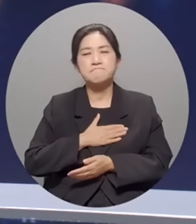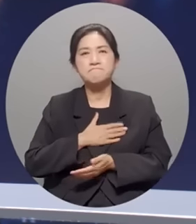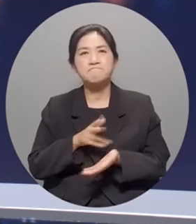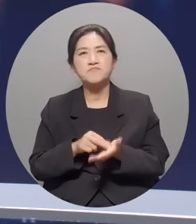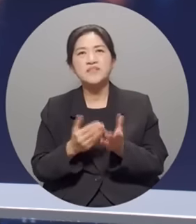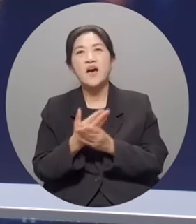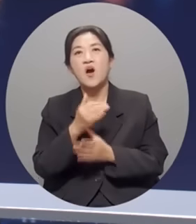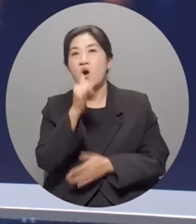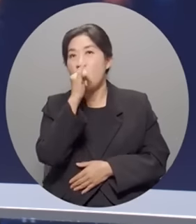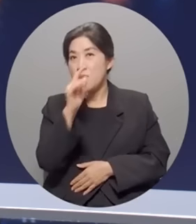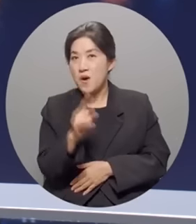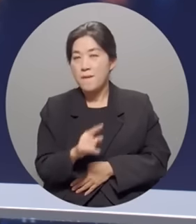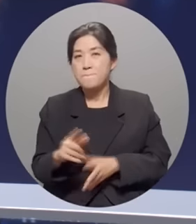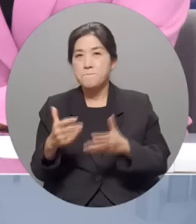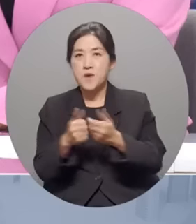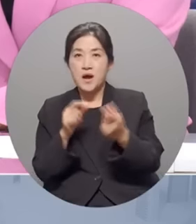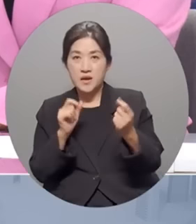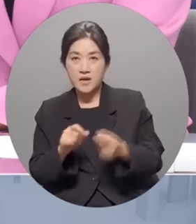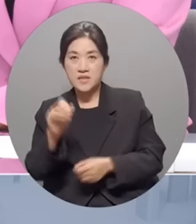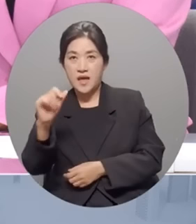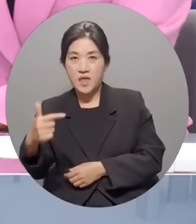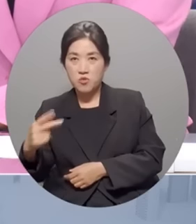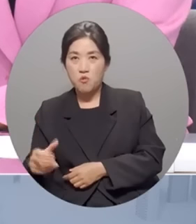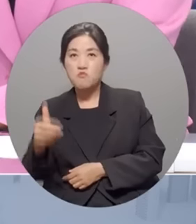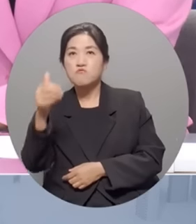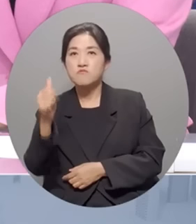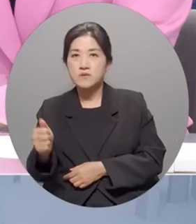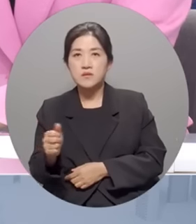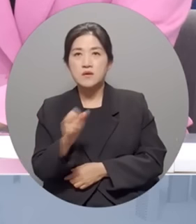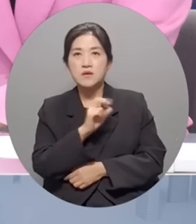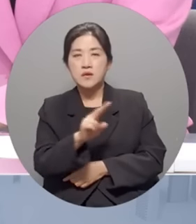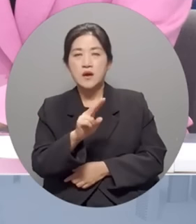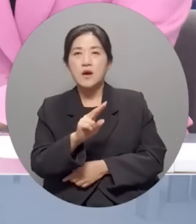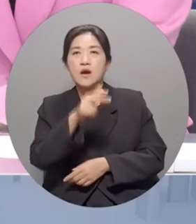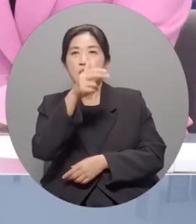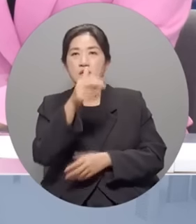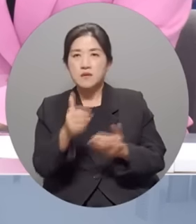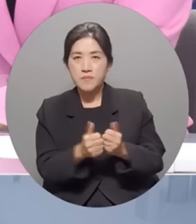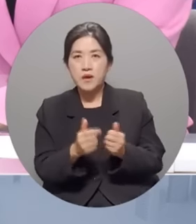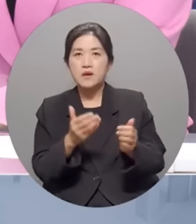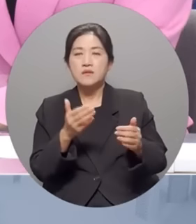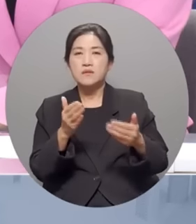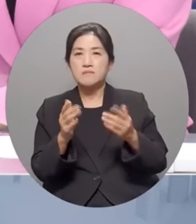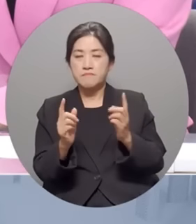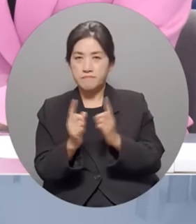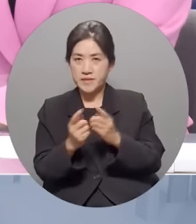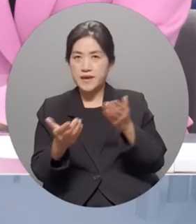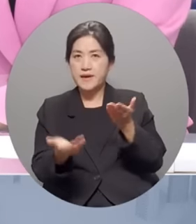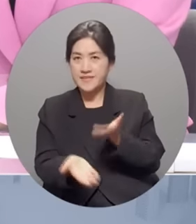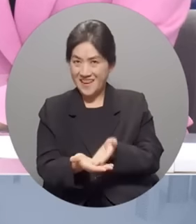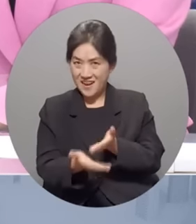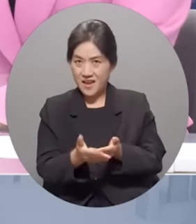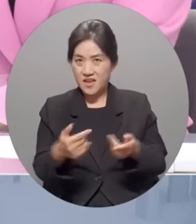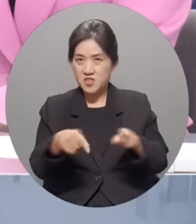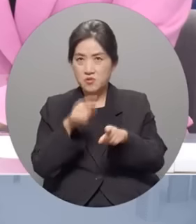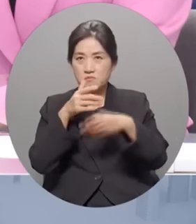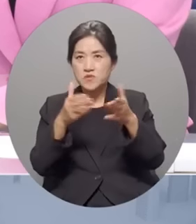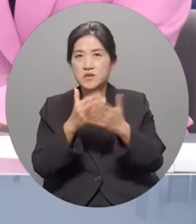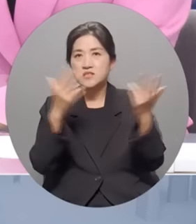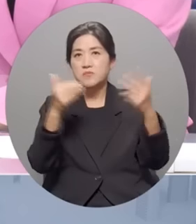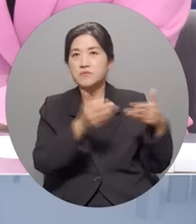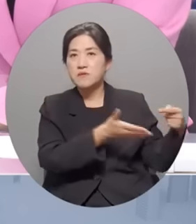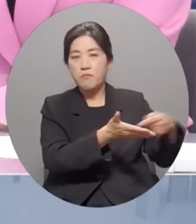있었는데요 면담을 앞두고 있던 한동훈 대표가 야당 대표도 만나 달라는 더불어민주당 이재명 대표의 제안에 대해